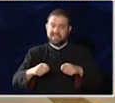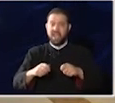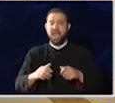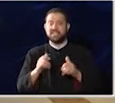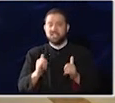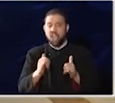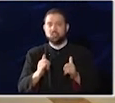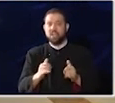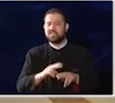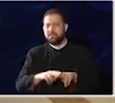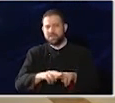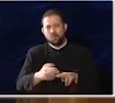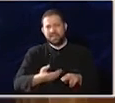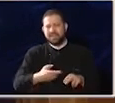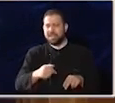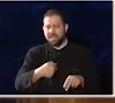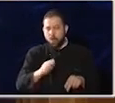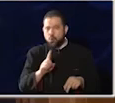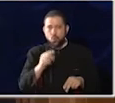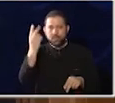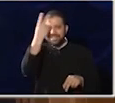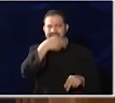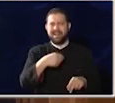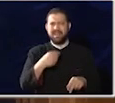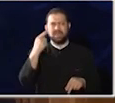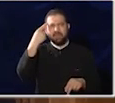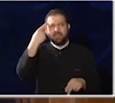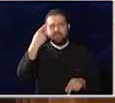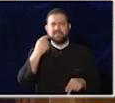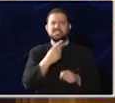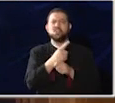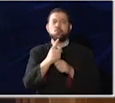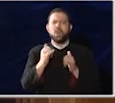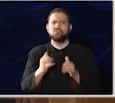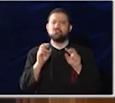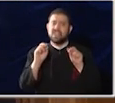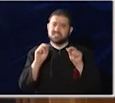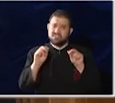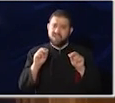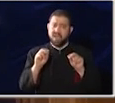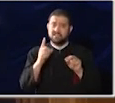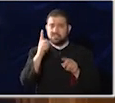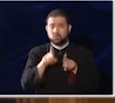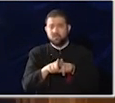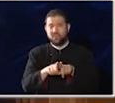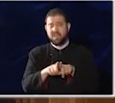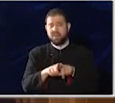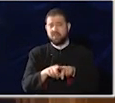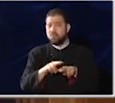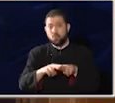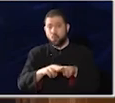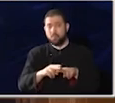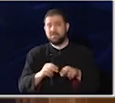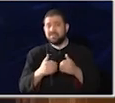această mentalitate caritativă sau cum să? Pentru că presupun că acest lucru se și deprinde, se învață într-un